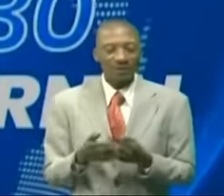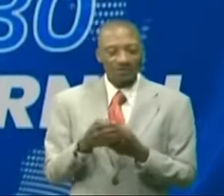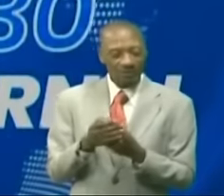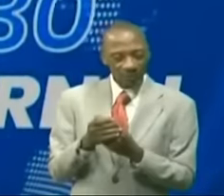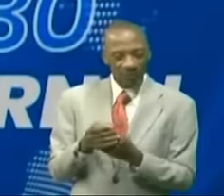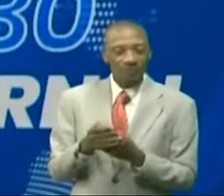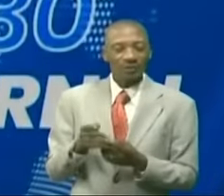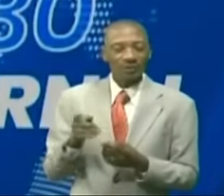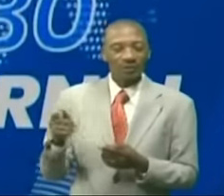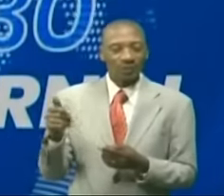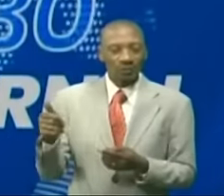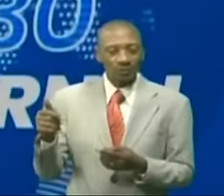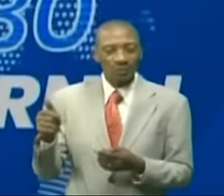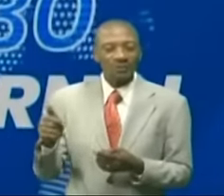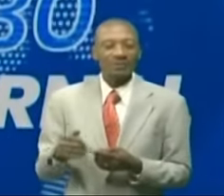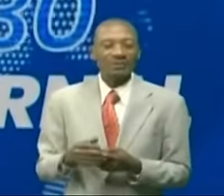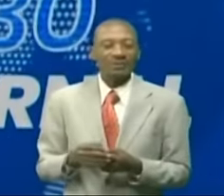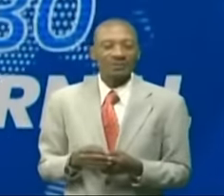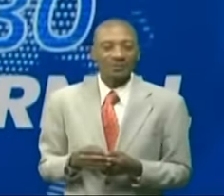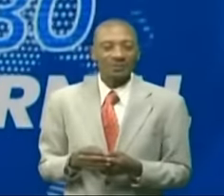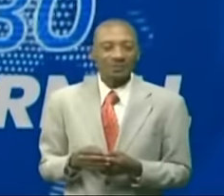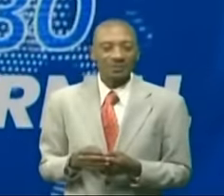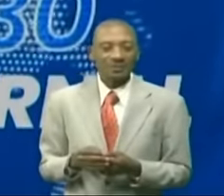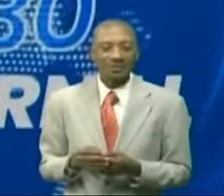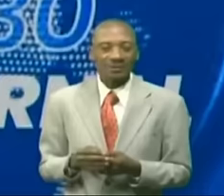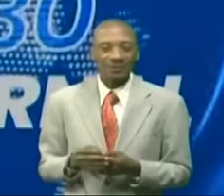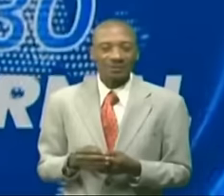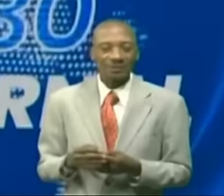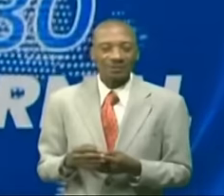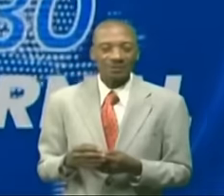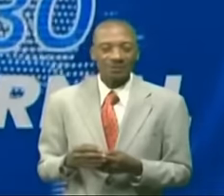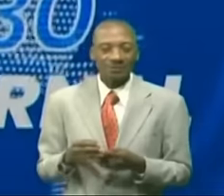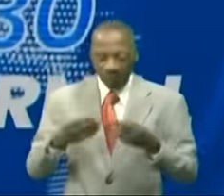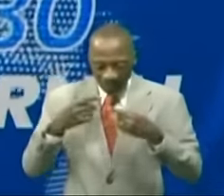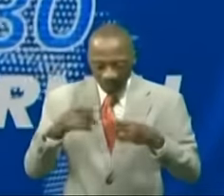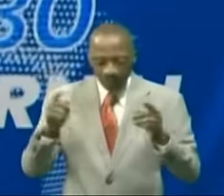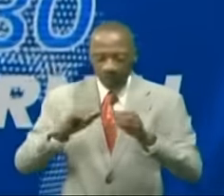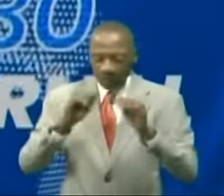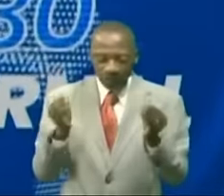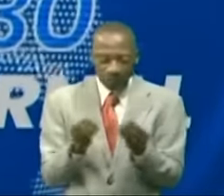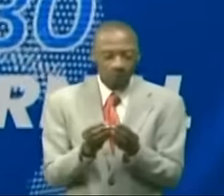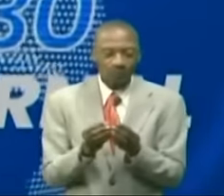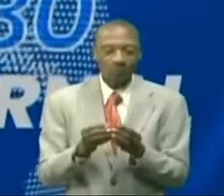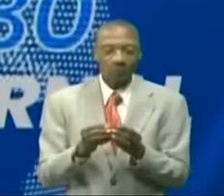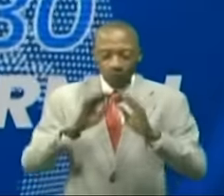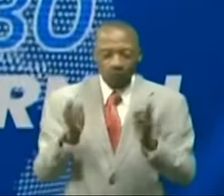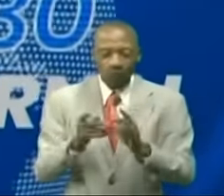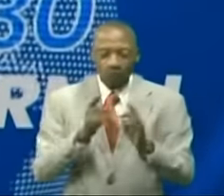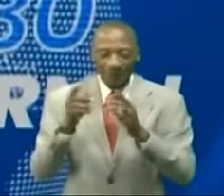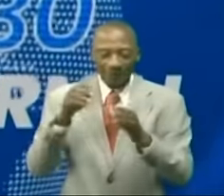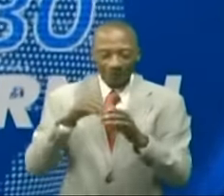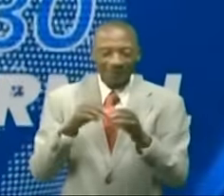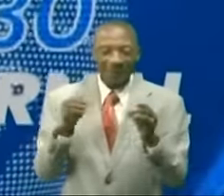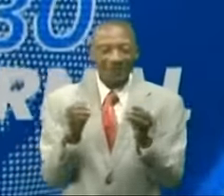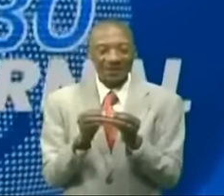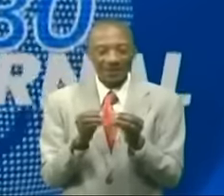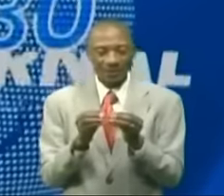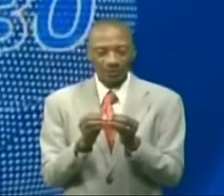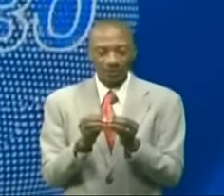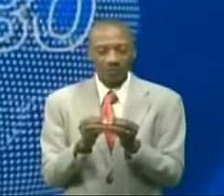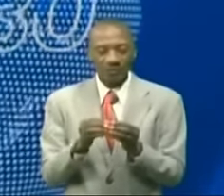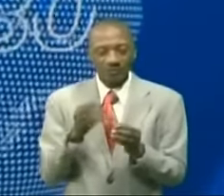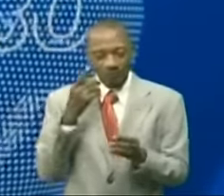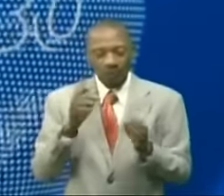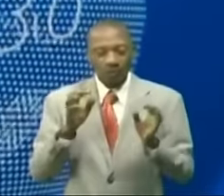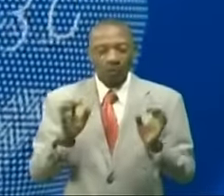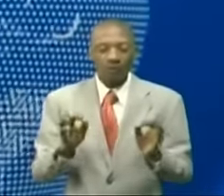loi. Mesure annoncée hier à l'issue de la réunion du comité de conjoncture économique présidé par la première ministre Judith Suminwa-Tulu